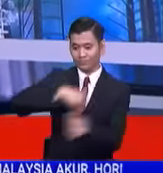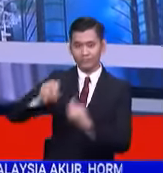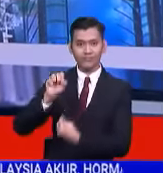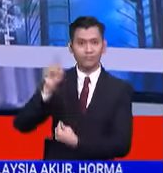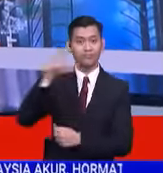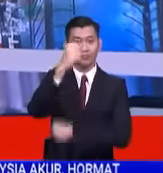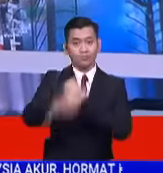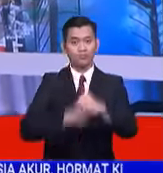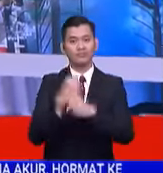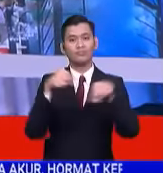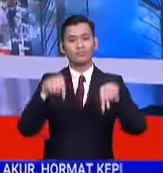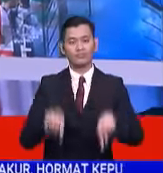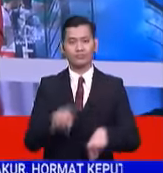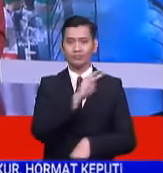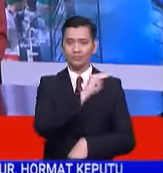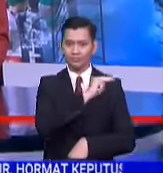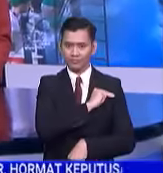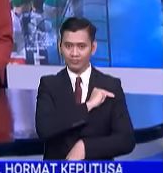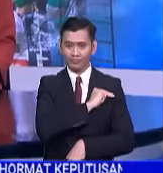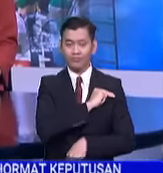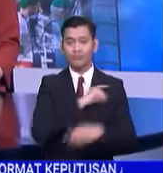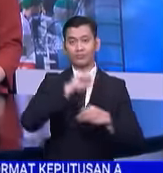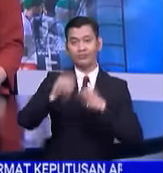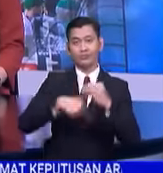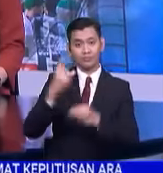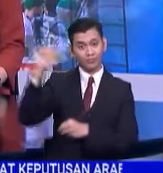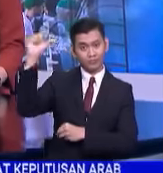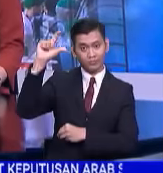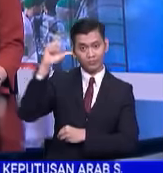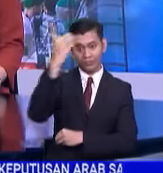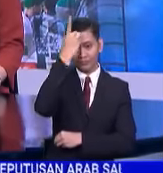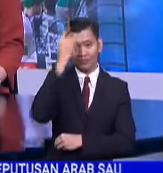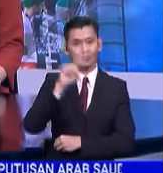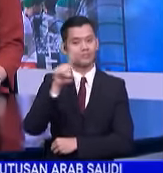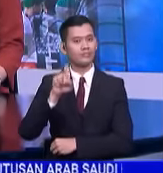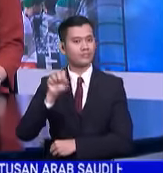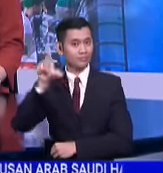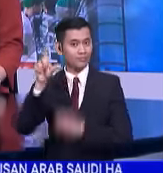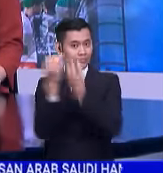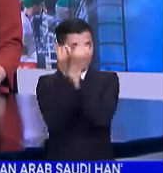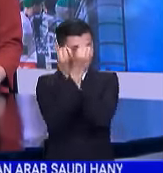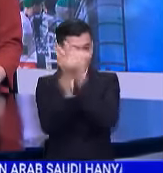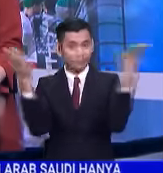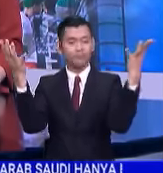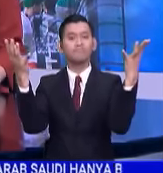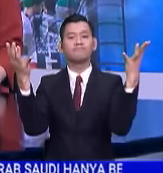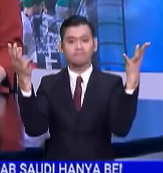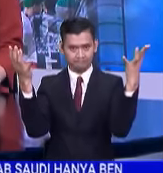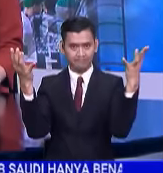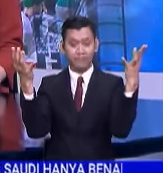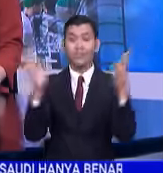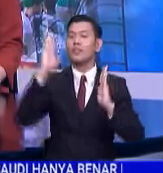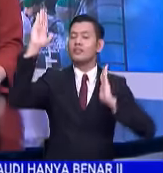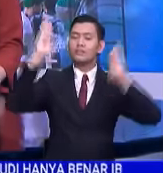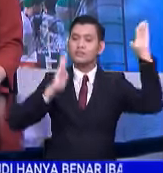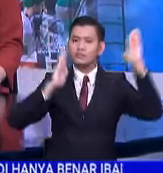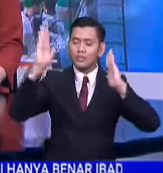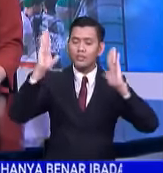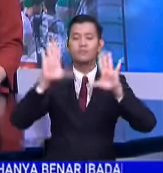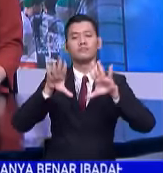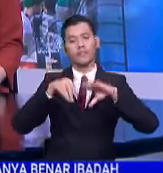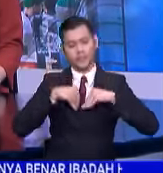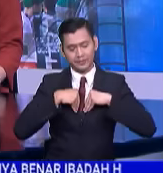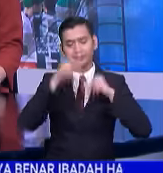ini. Menteri di Jabatan Perdana Menteri Hal Ehwal Agama, Datuk Dr. Zulkifli Muhammad Al-Bakri memaklumkan Malaysia akur